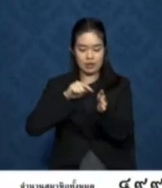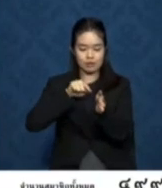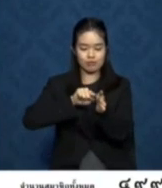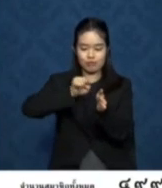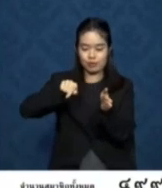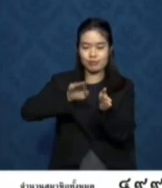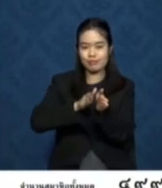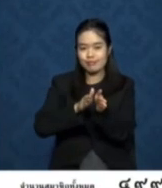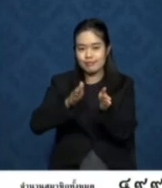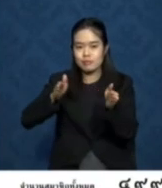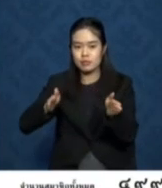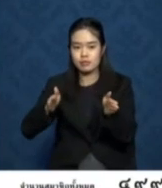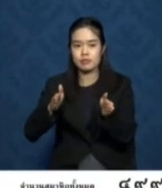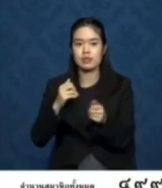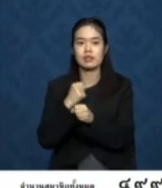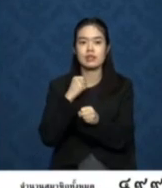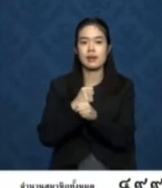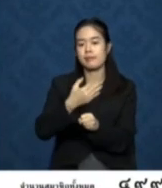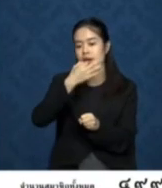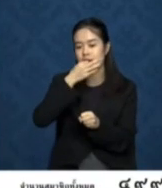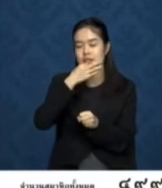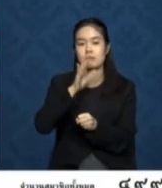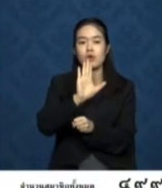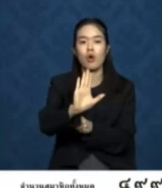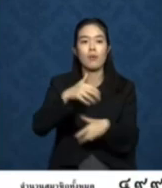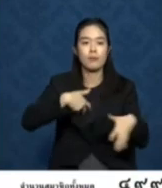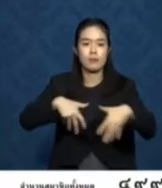้ครั